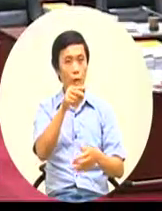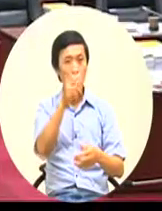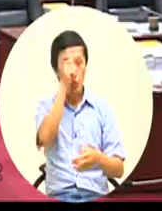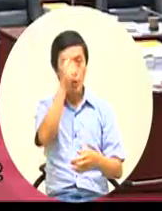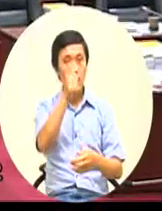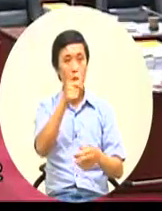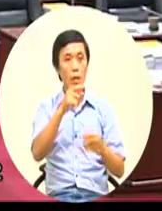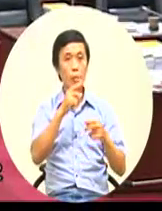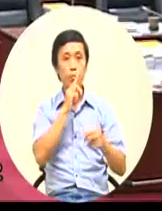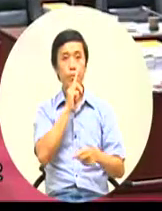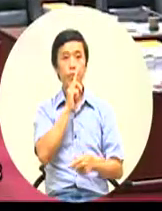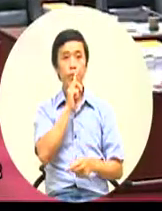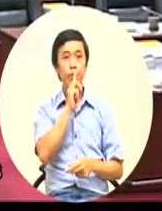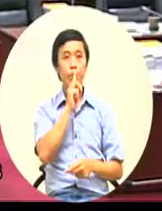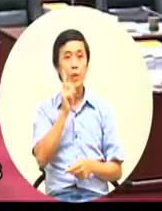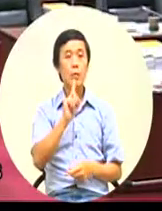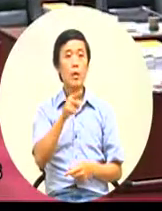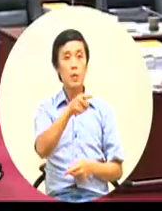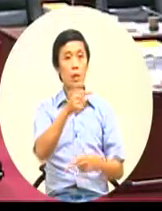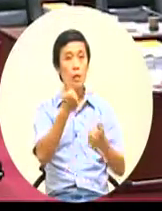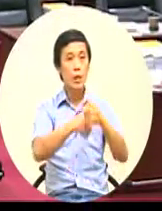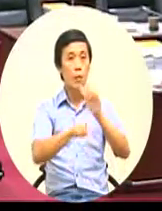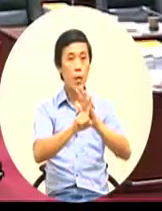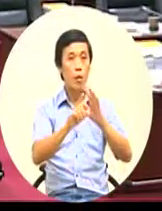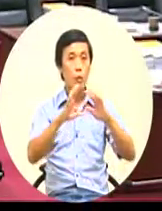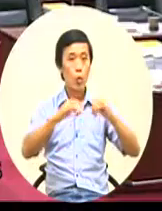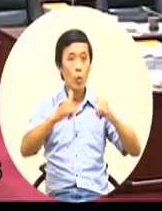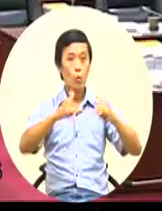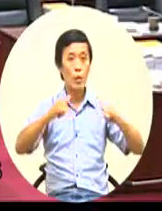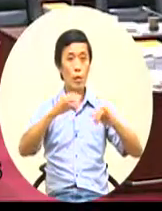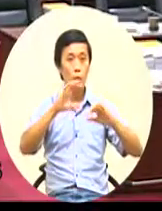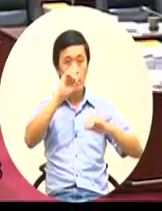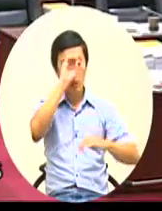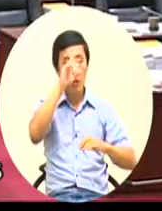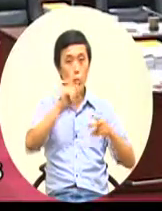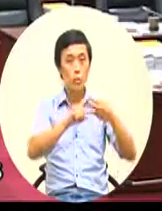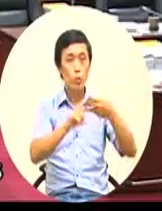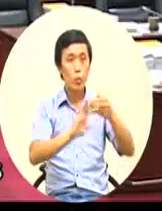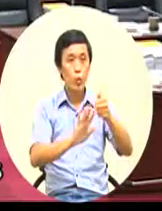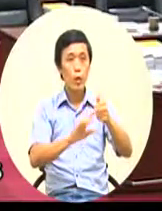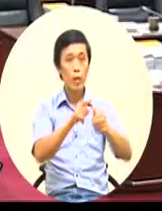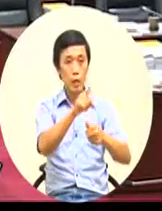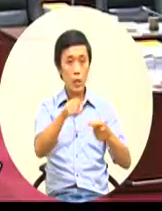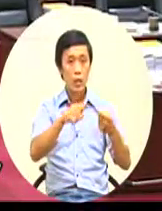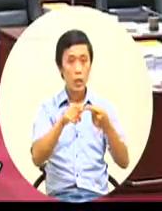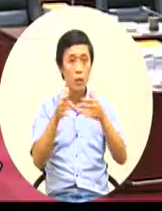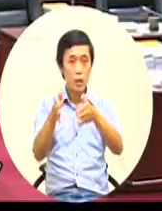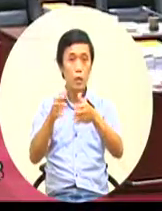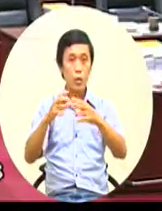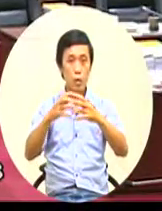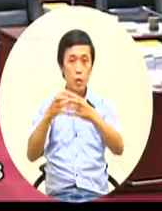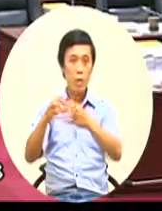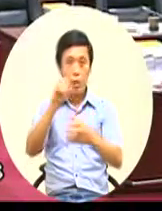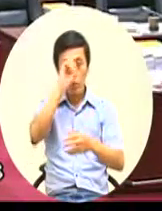他是代表的是国民党的主委，他应该是要去说服他所有的党团的成员，告诉他们这个建